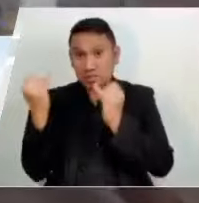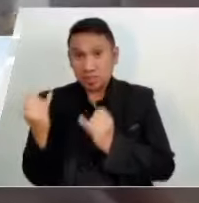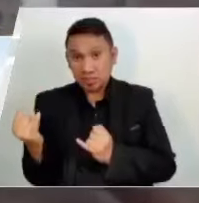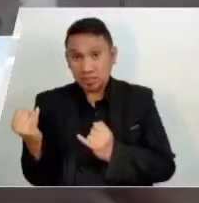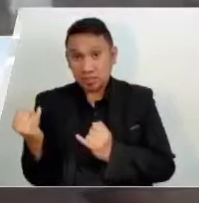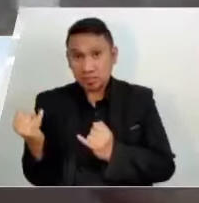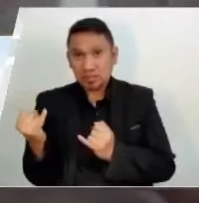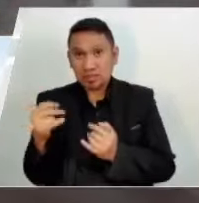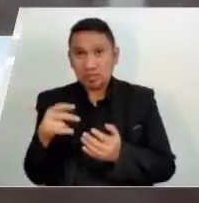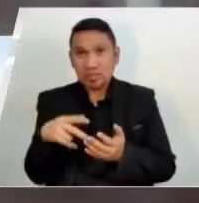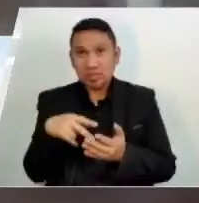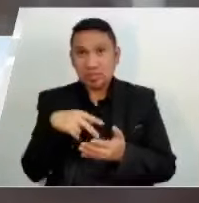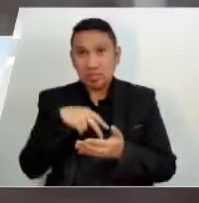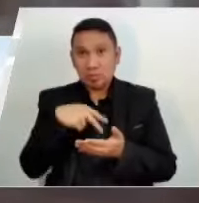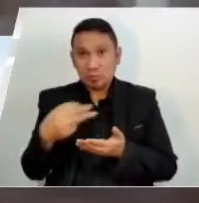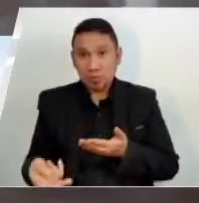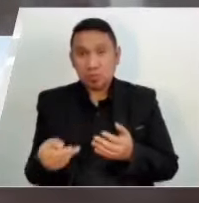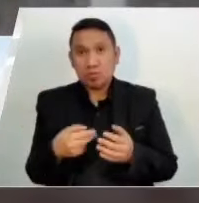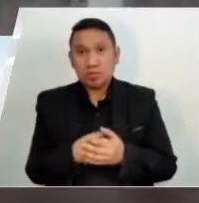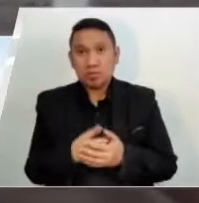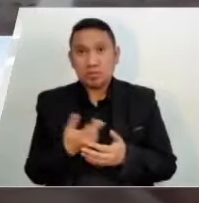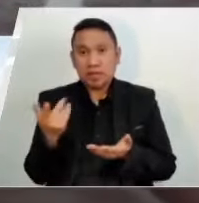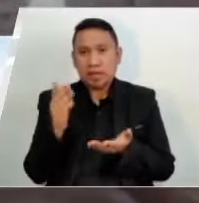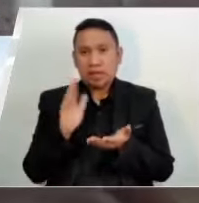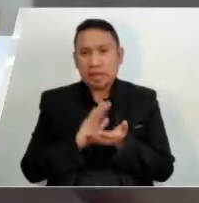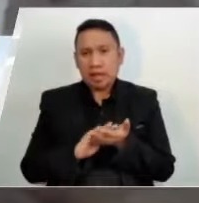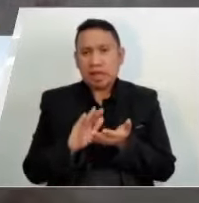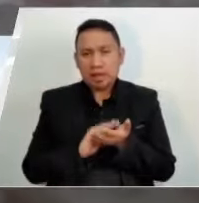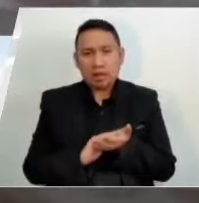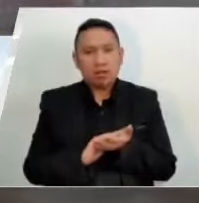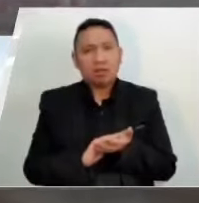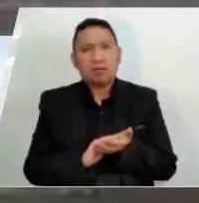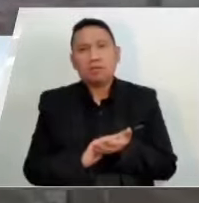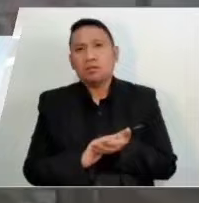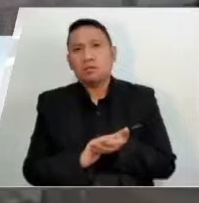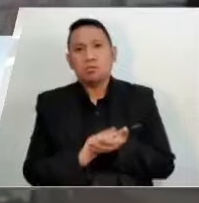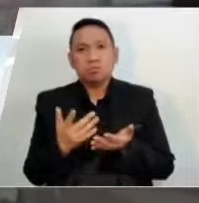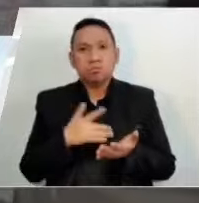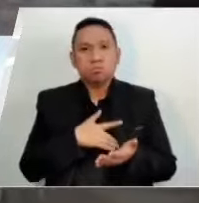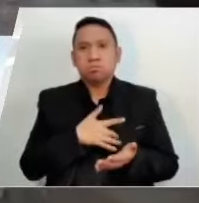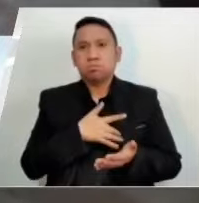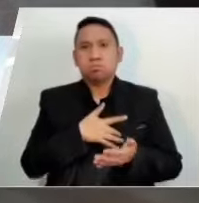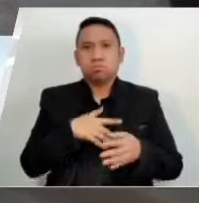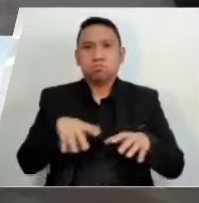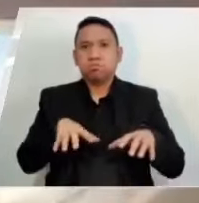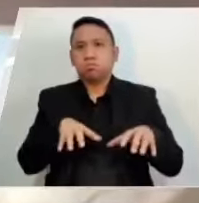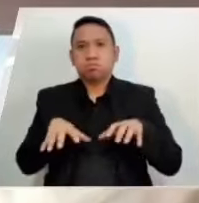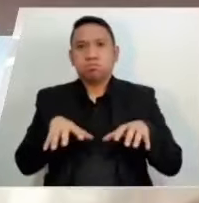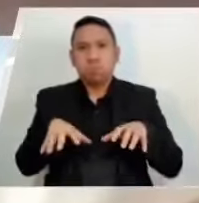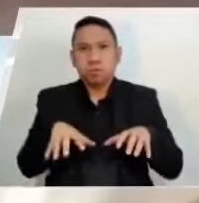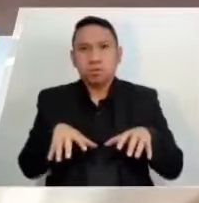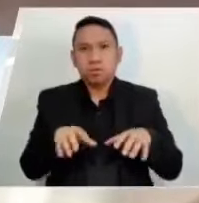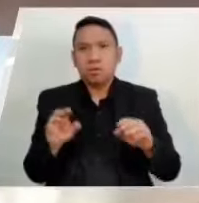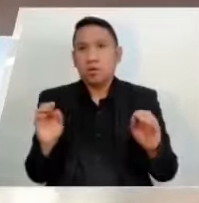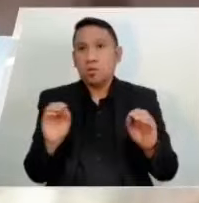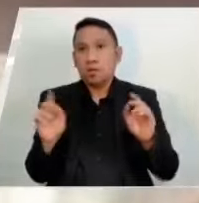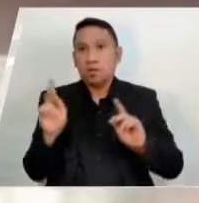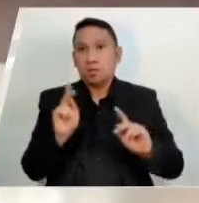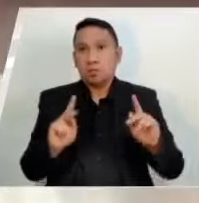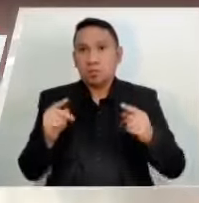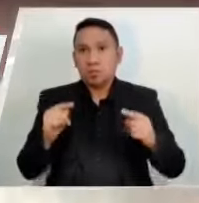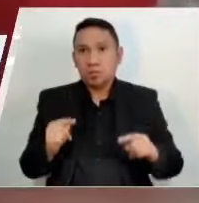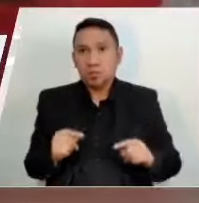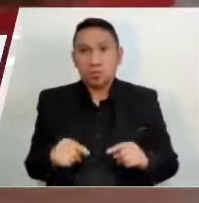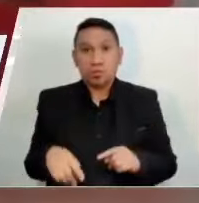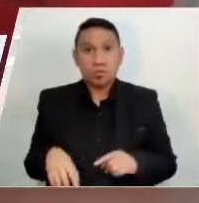simbahan, naglilinis sila nang maramdaman ang pag-uga ng lupa. Wala naman daw nasaktan. Mga bricks na hulog doon sa